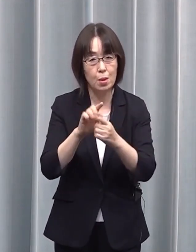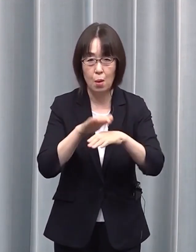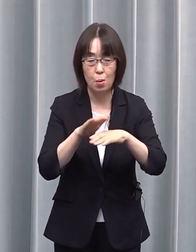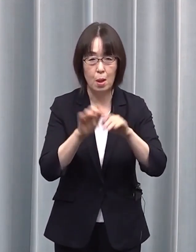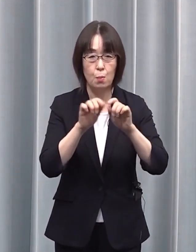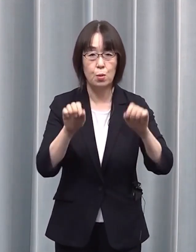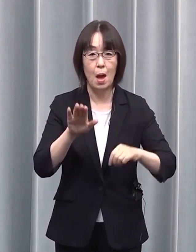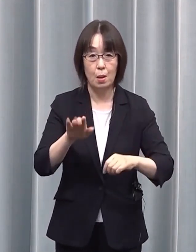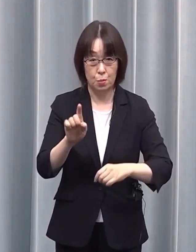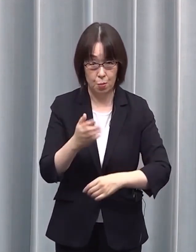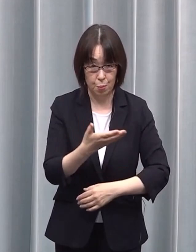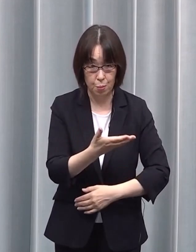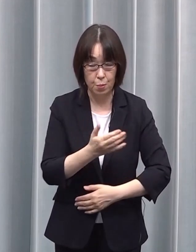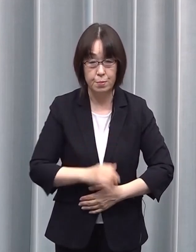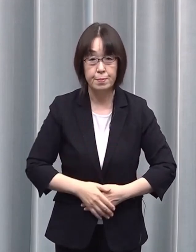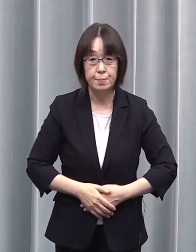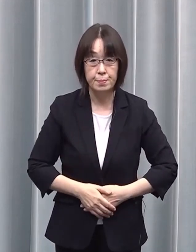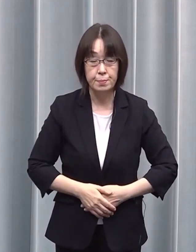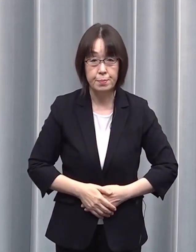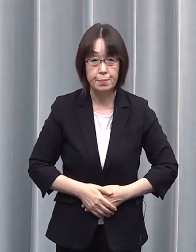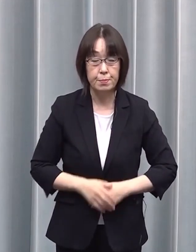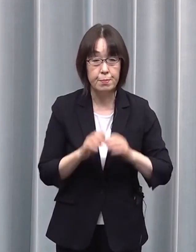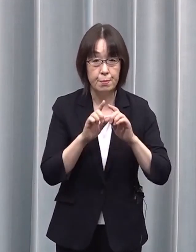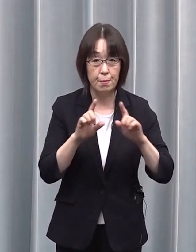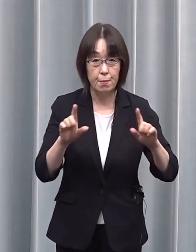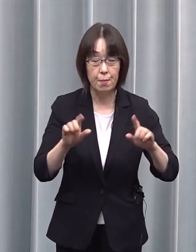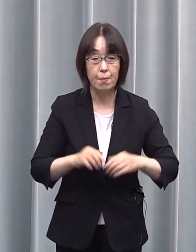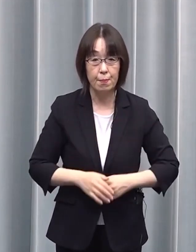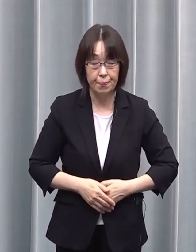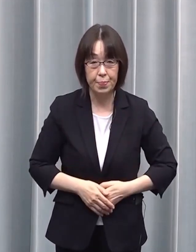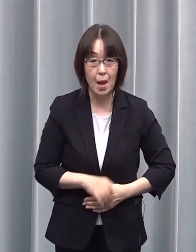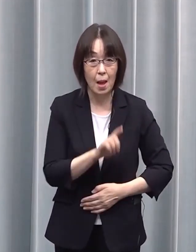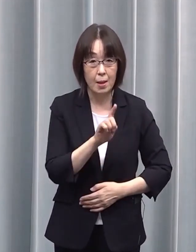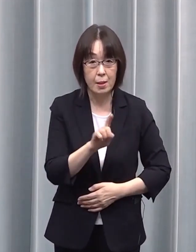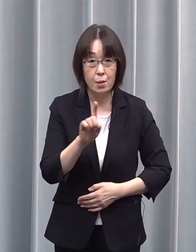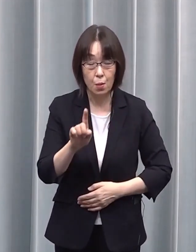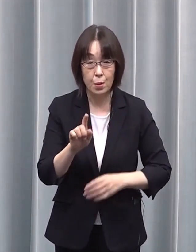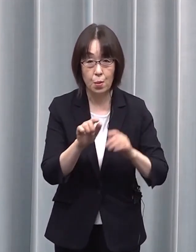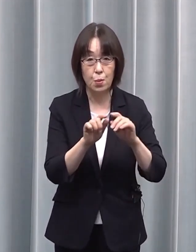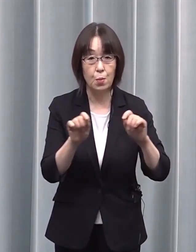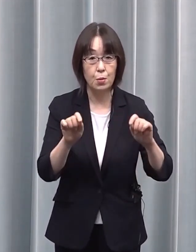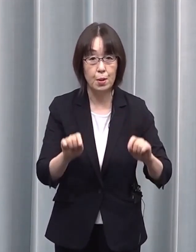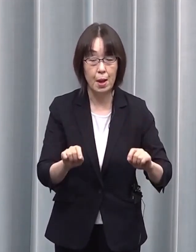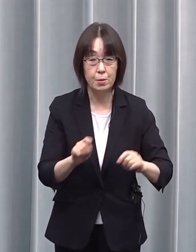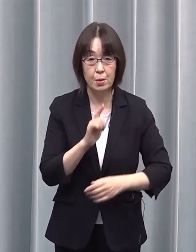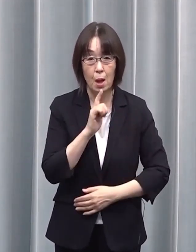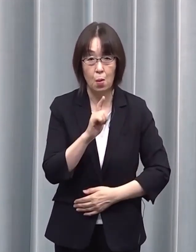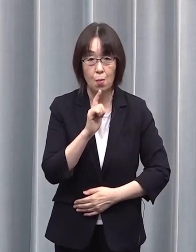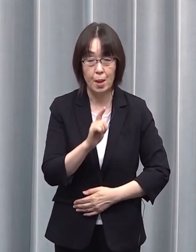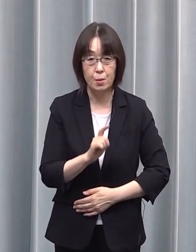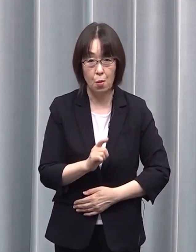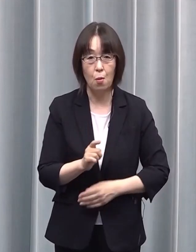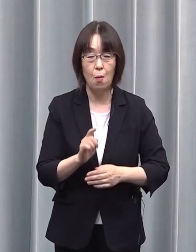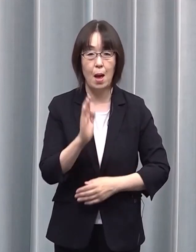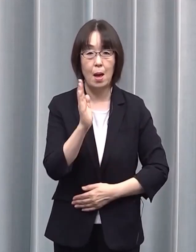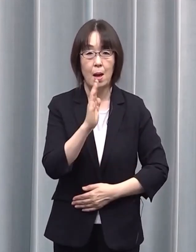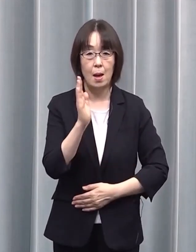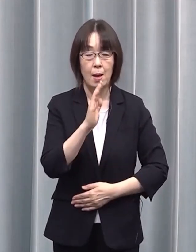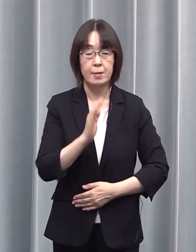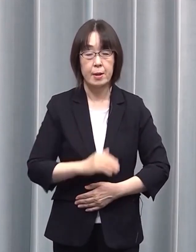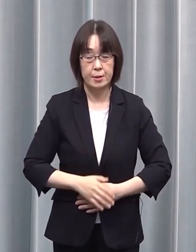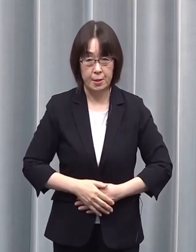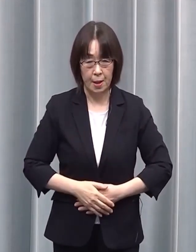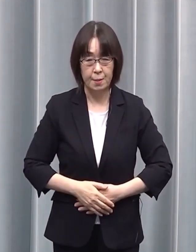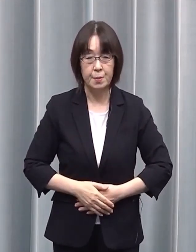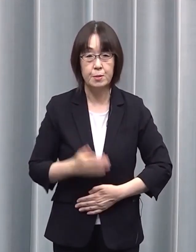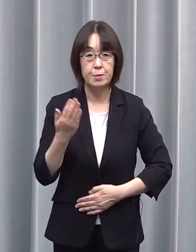この点いかがでしょうか。 個別の事案にの一つ一つに関してコメントすることは差し控えさせていただきますが、